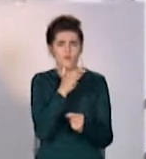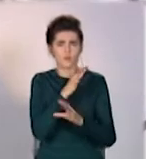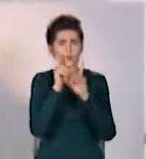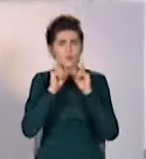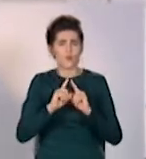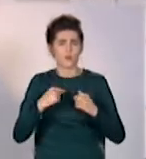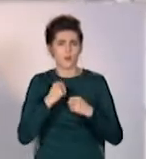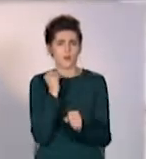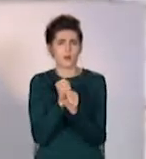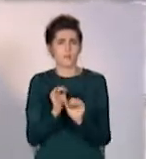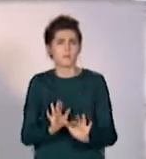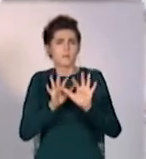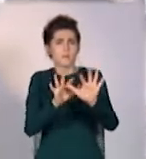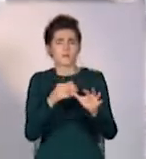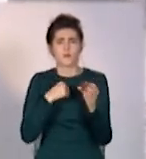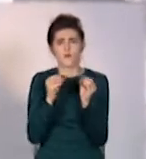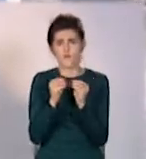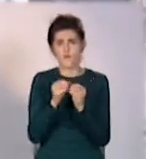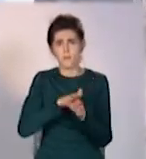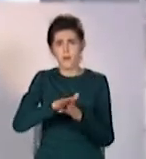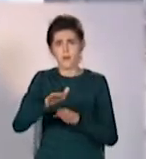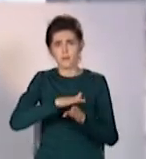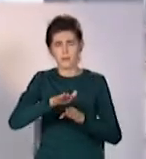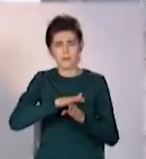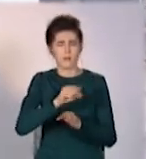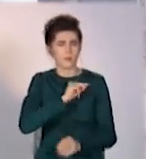свою роботу. Я кручу цю річ і